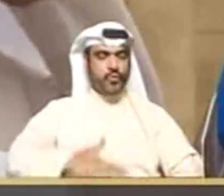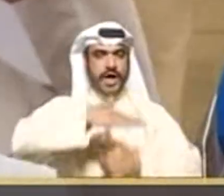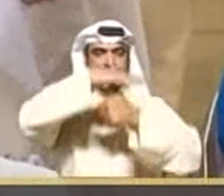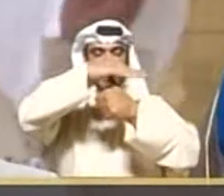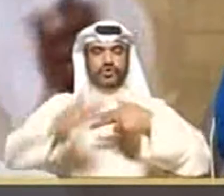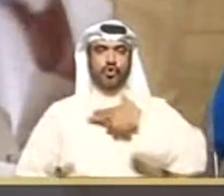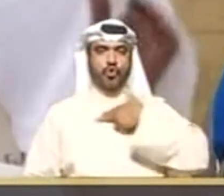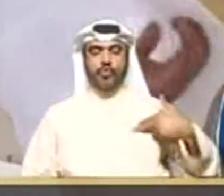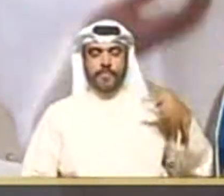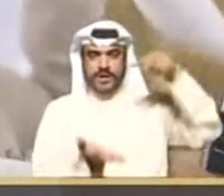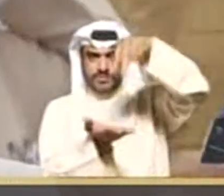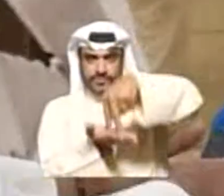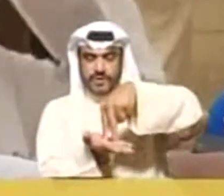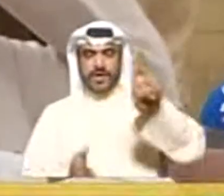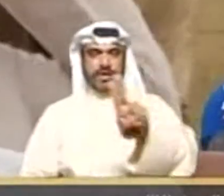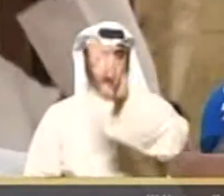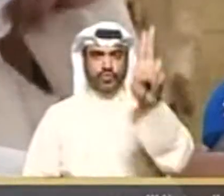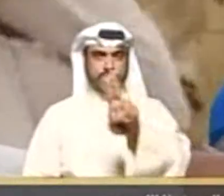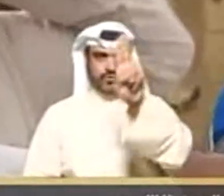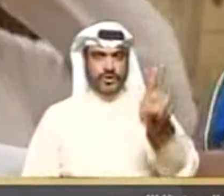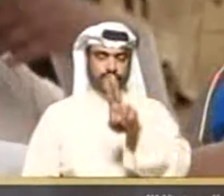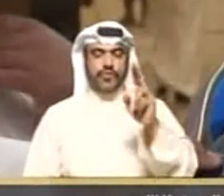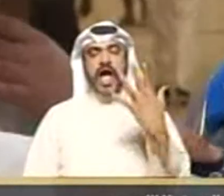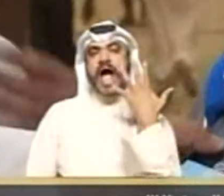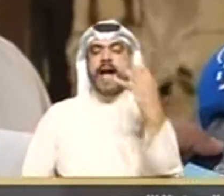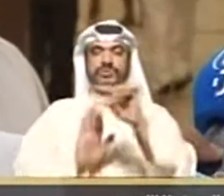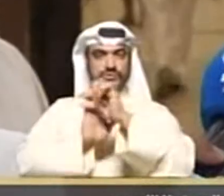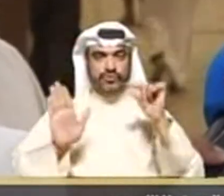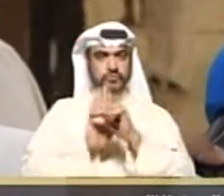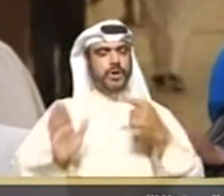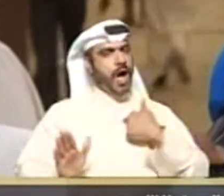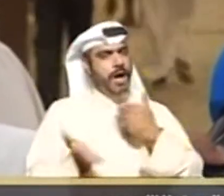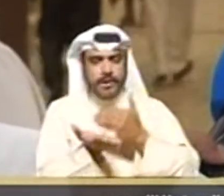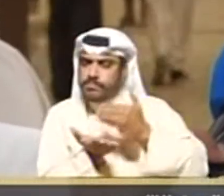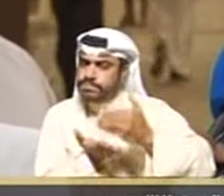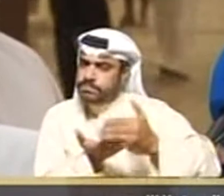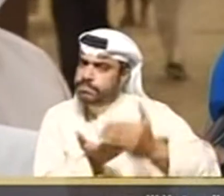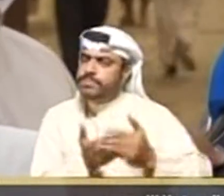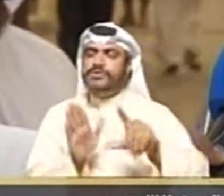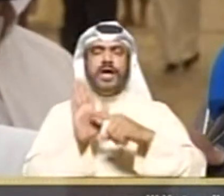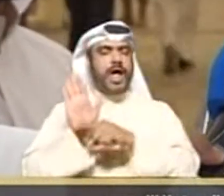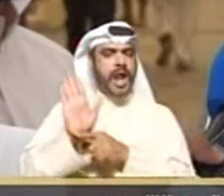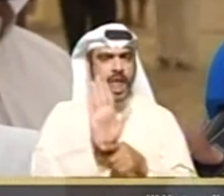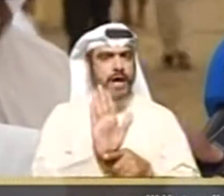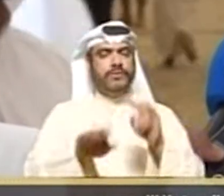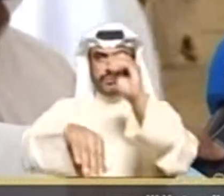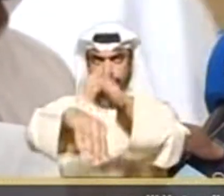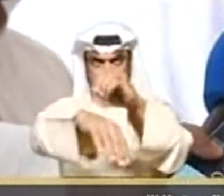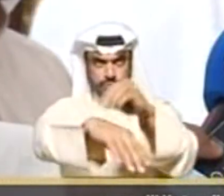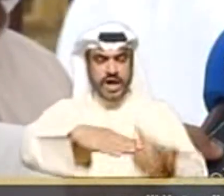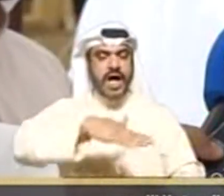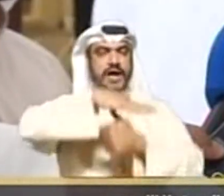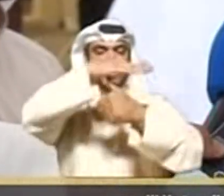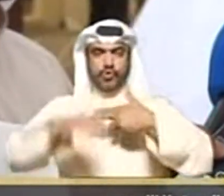رئيس مجلس الوزراء مكون من 5 محاور، واتبعت الإجراءات اللائحية وأبلغت سمو رئيس